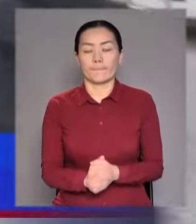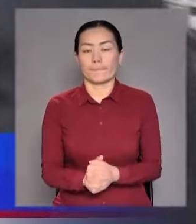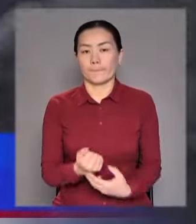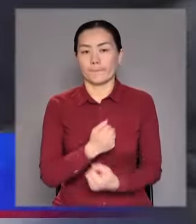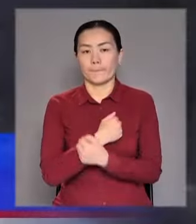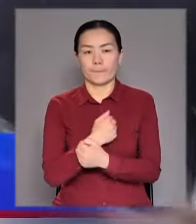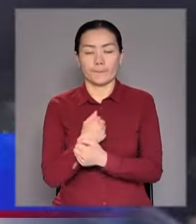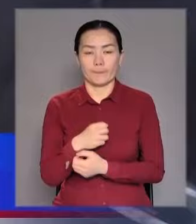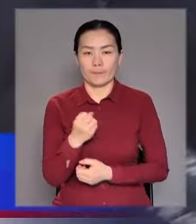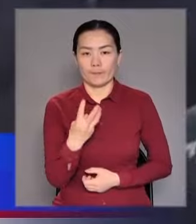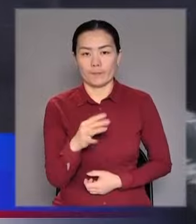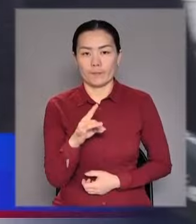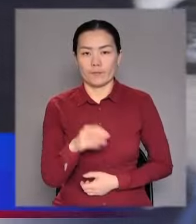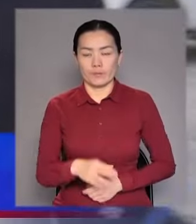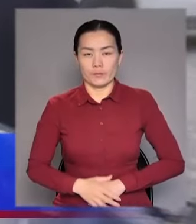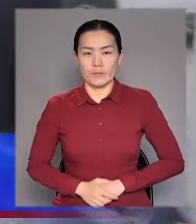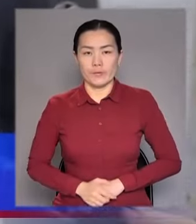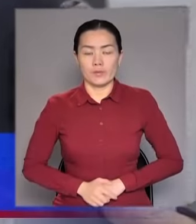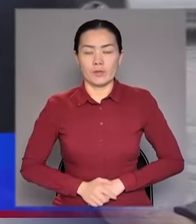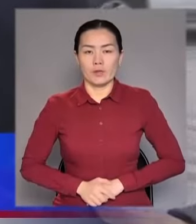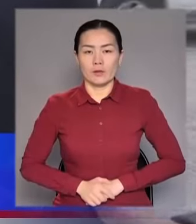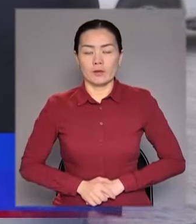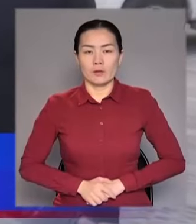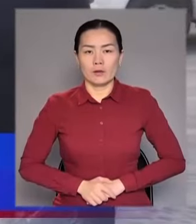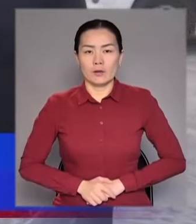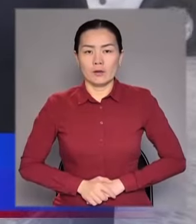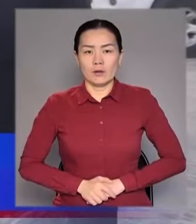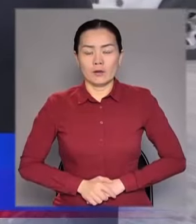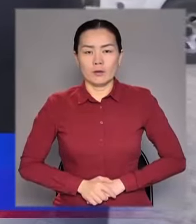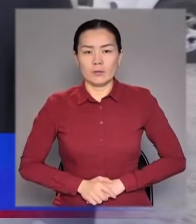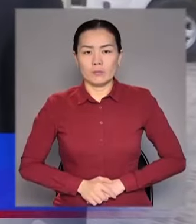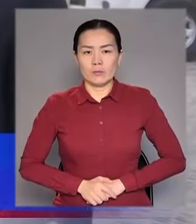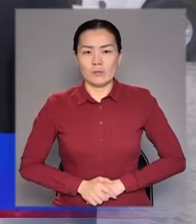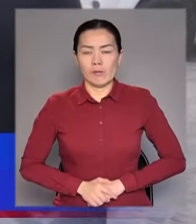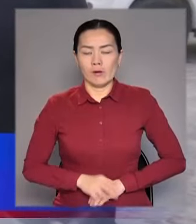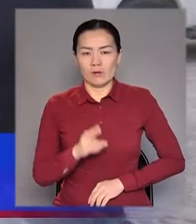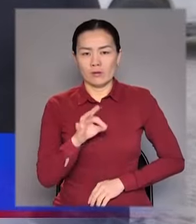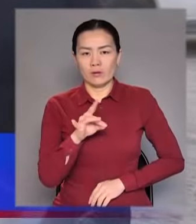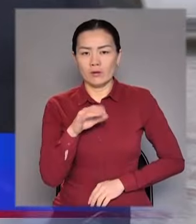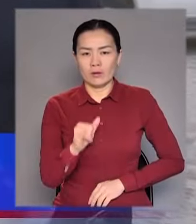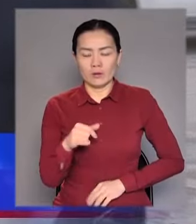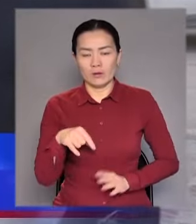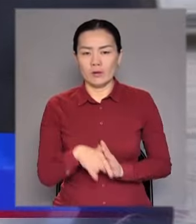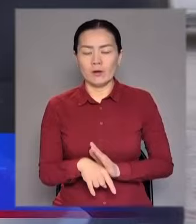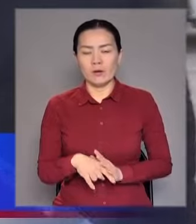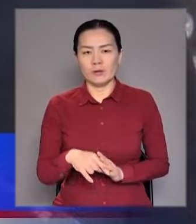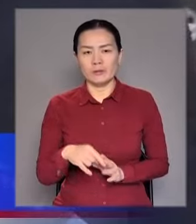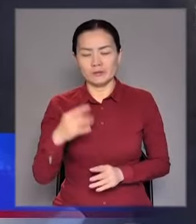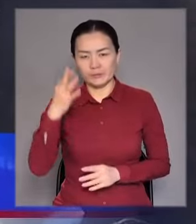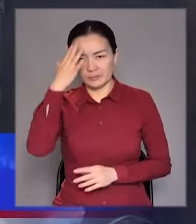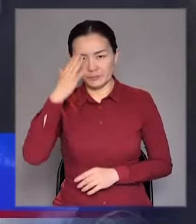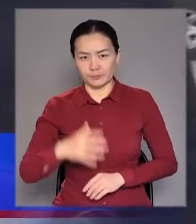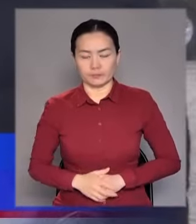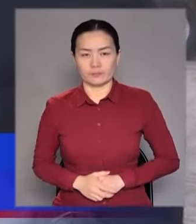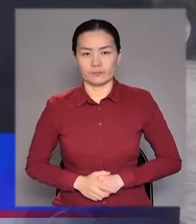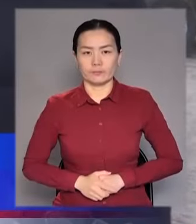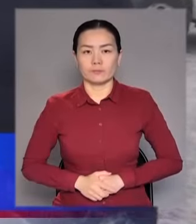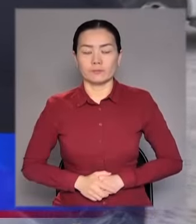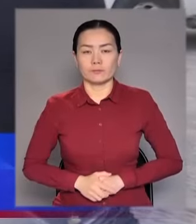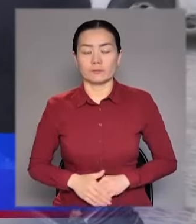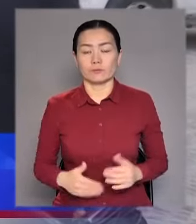наурыз. 14-ші наурыз жайлы десің бе? Қандай мереке? Қазақтың жалпы көрісу мерекесі. Қандай мақсатта тойланады енді біздің батыста? Амал